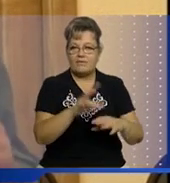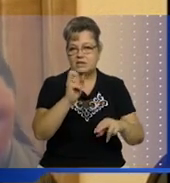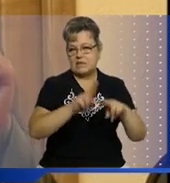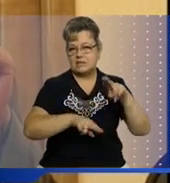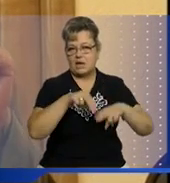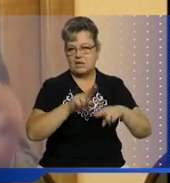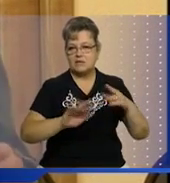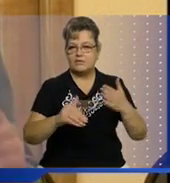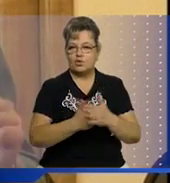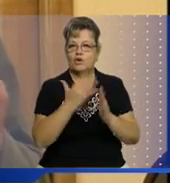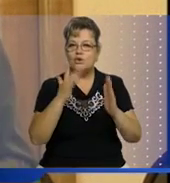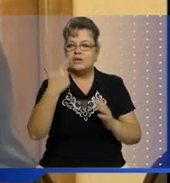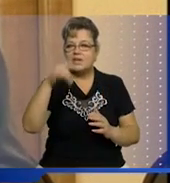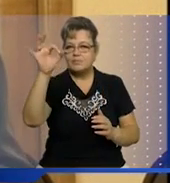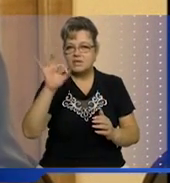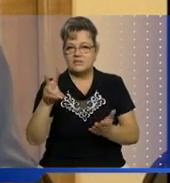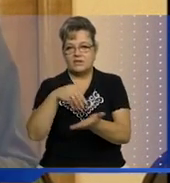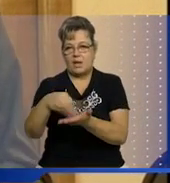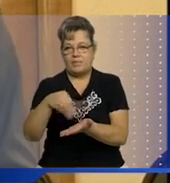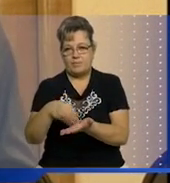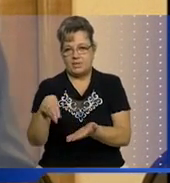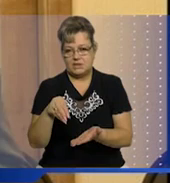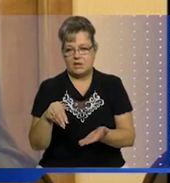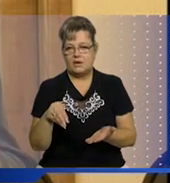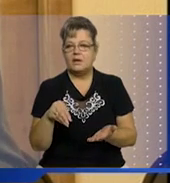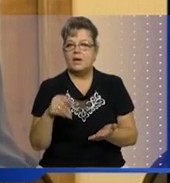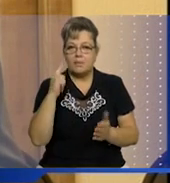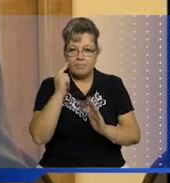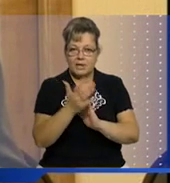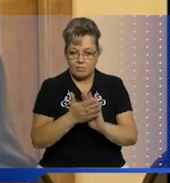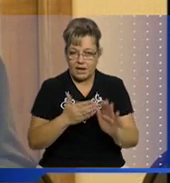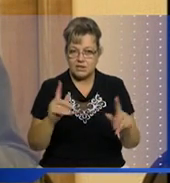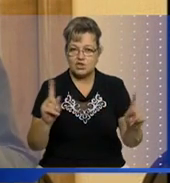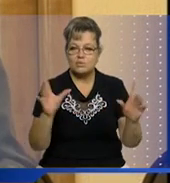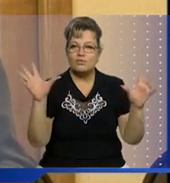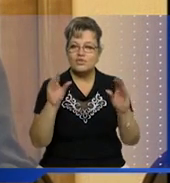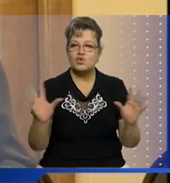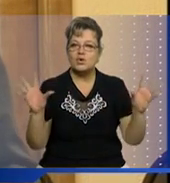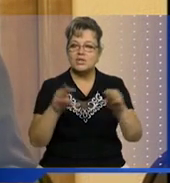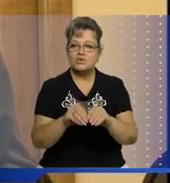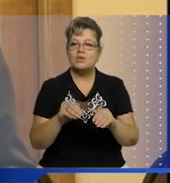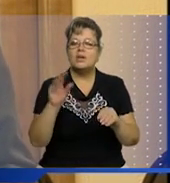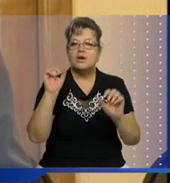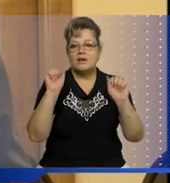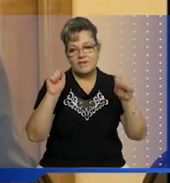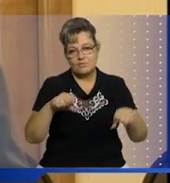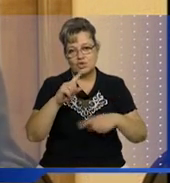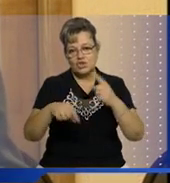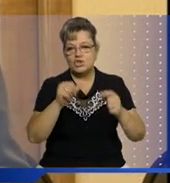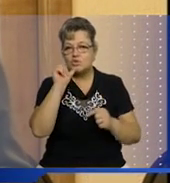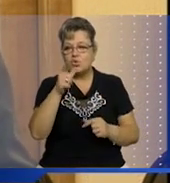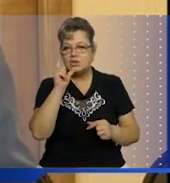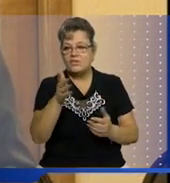средств направлено на строительство жилья, только 20% на приобретение. То есть понимаете, к чему все идет.